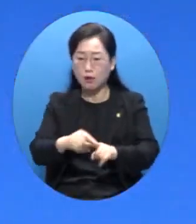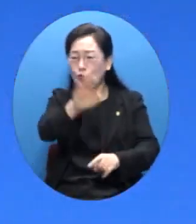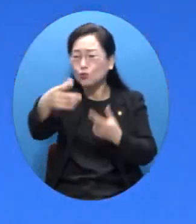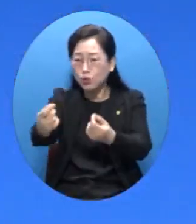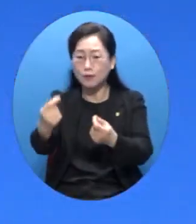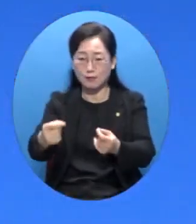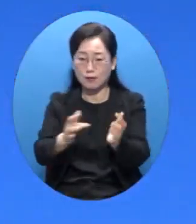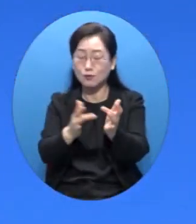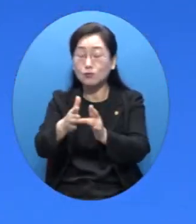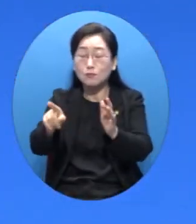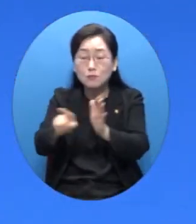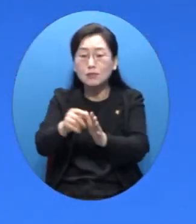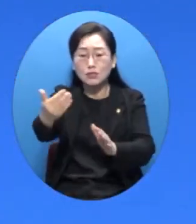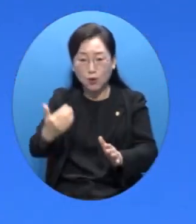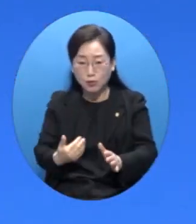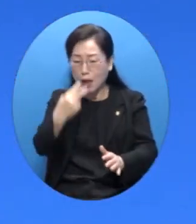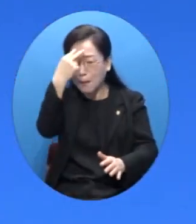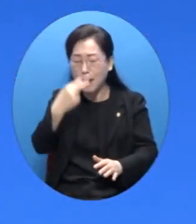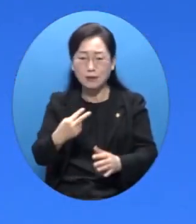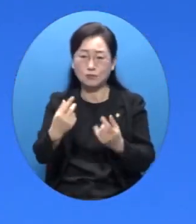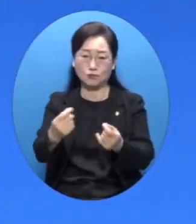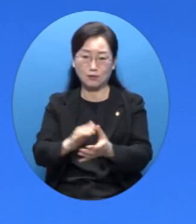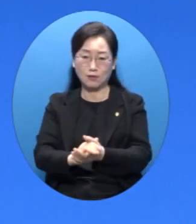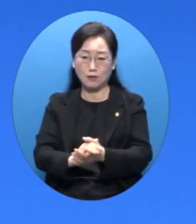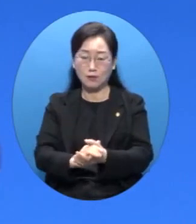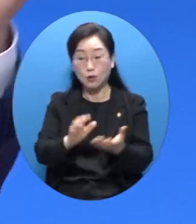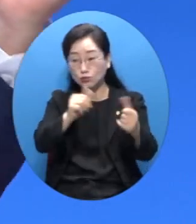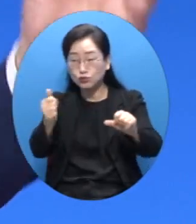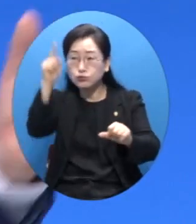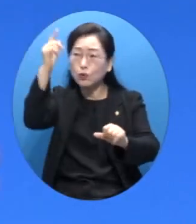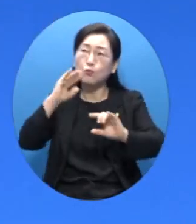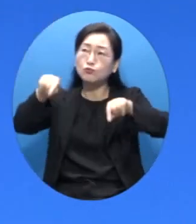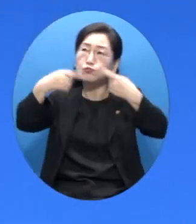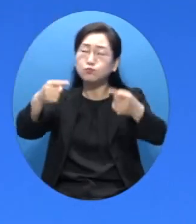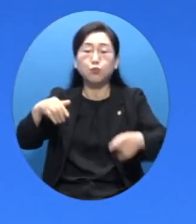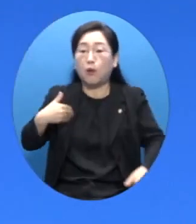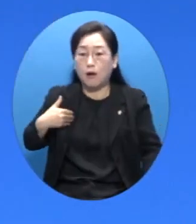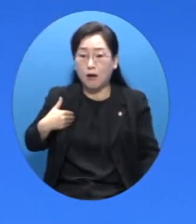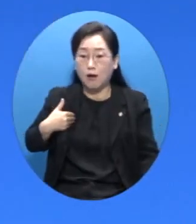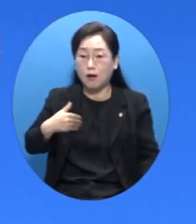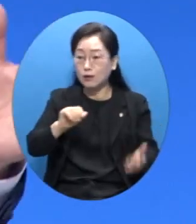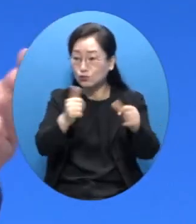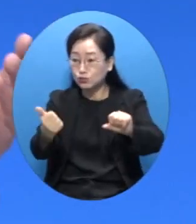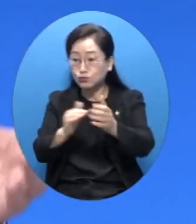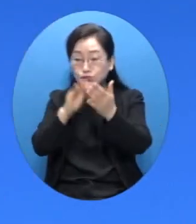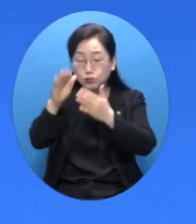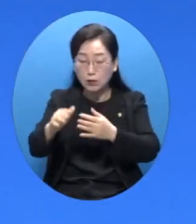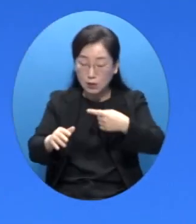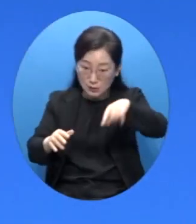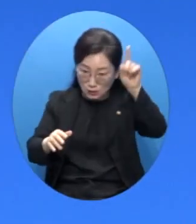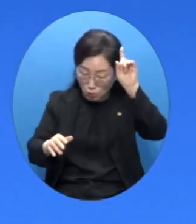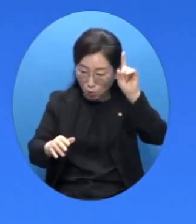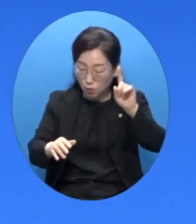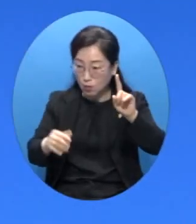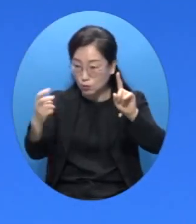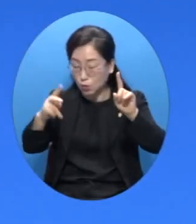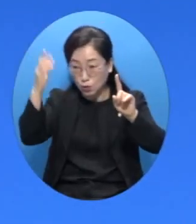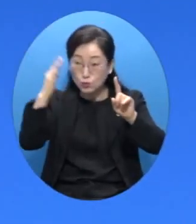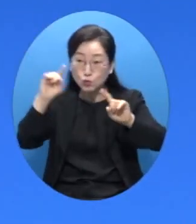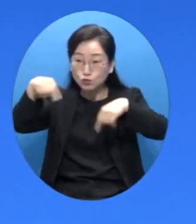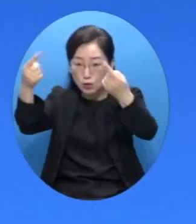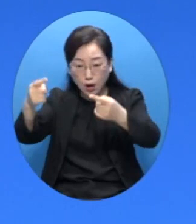맹인이었습니다. 우리는 죽음 이후에 천국에 있는 것도 몰랐고 우리가 죽고 난 다음에 지옥과 천국이 우리를 기다리고 있는 것도